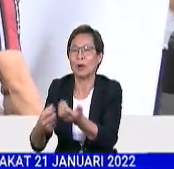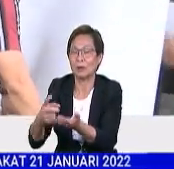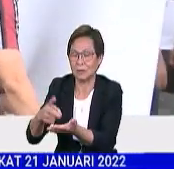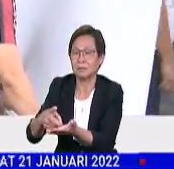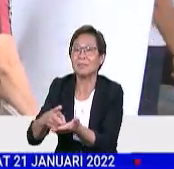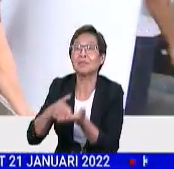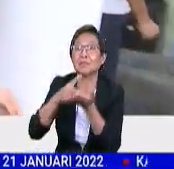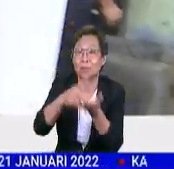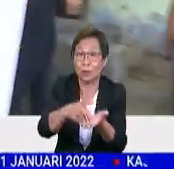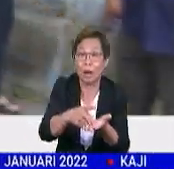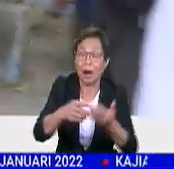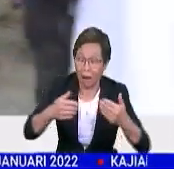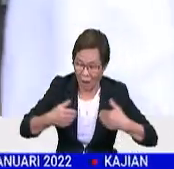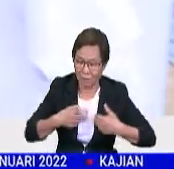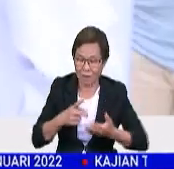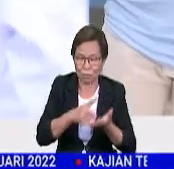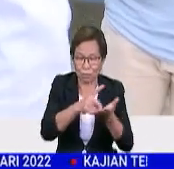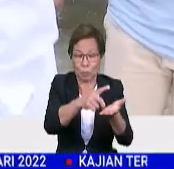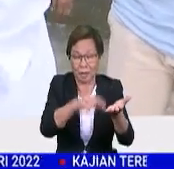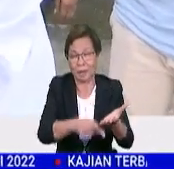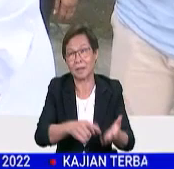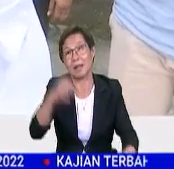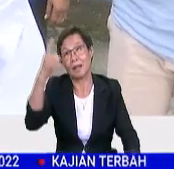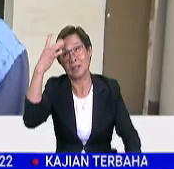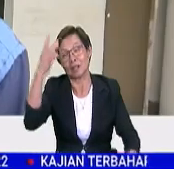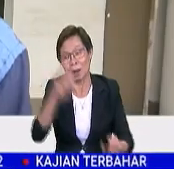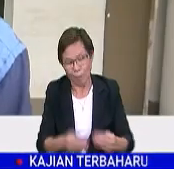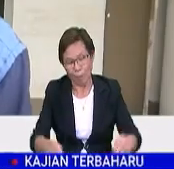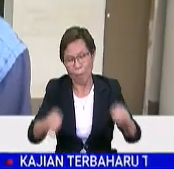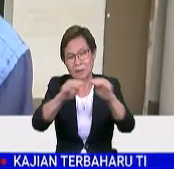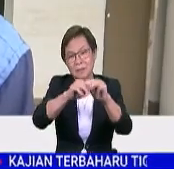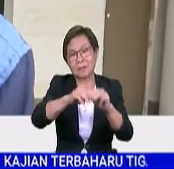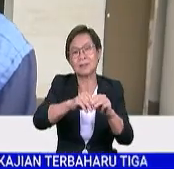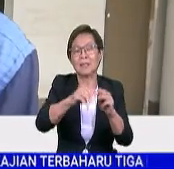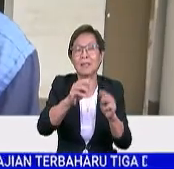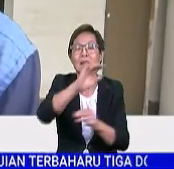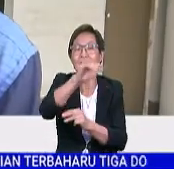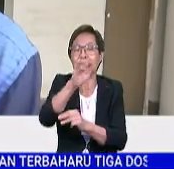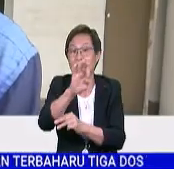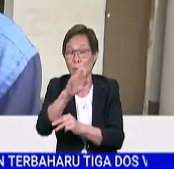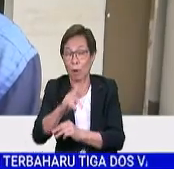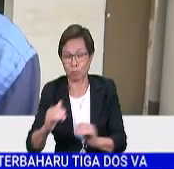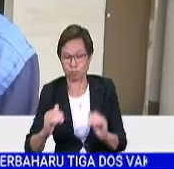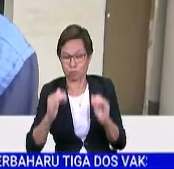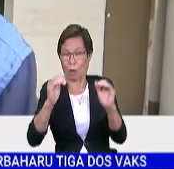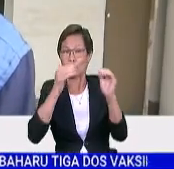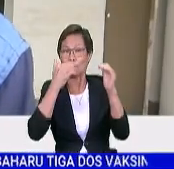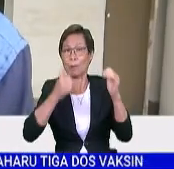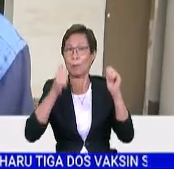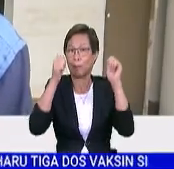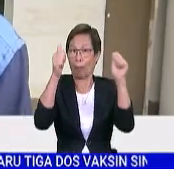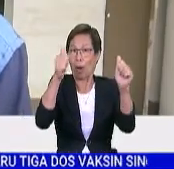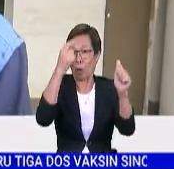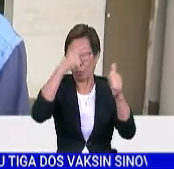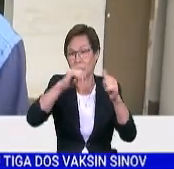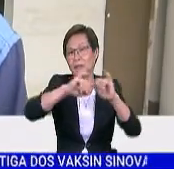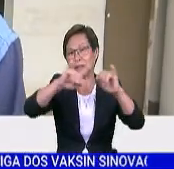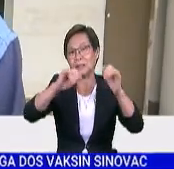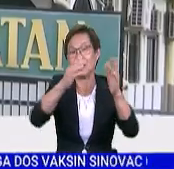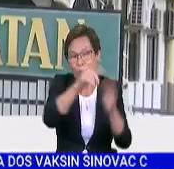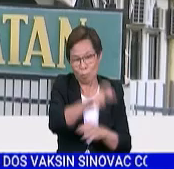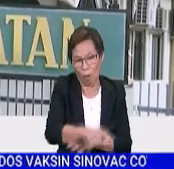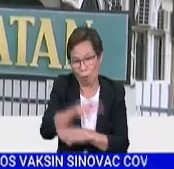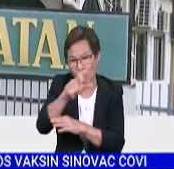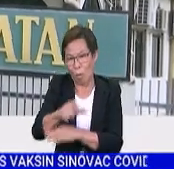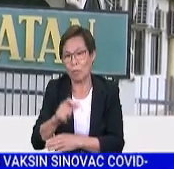dengan adanya sumbangan ini insya-allah Masjid Jamik putatan akan berada di tahap yang dikehendaki oleh jemaah mereka ditemui